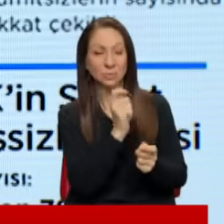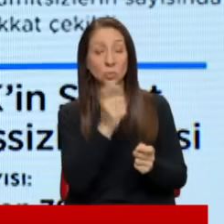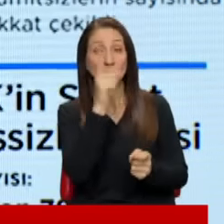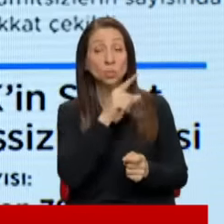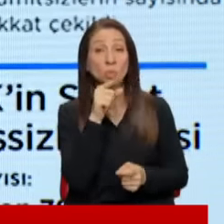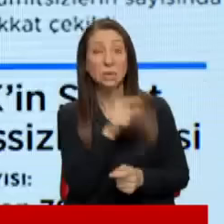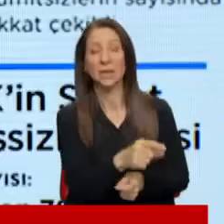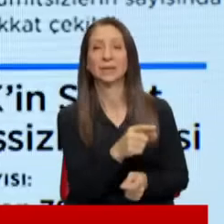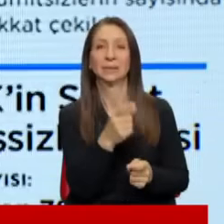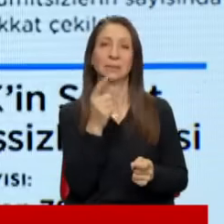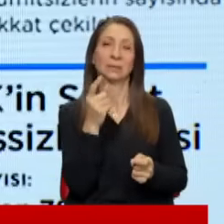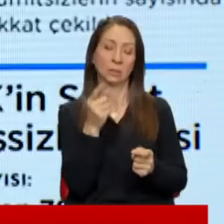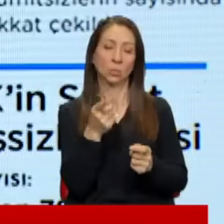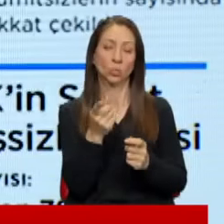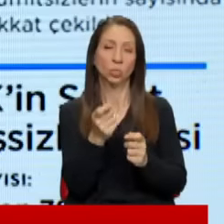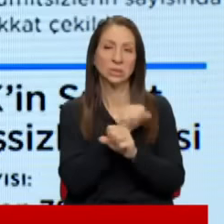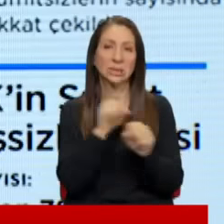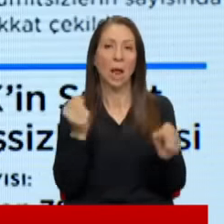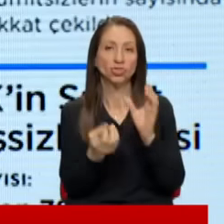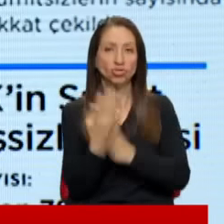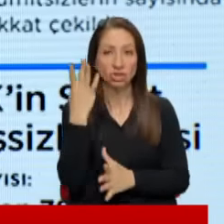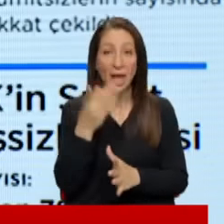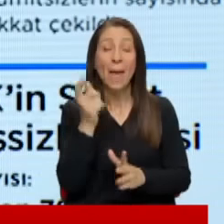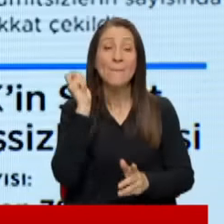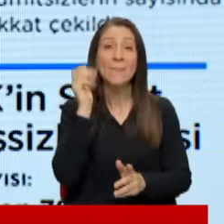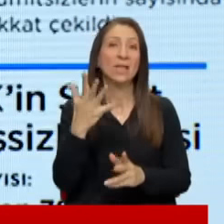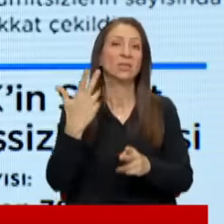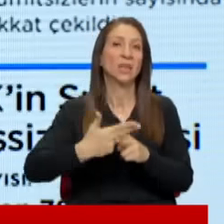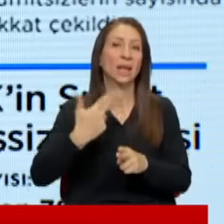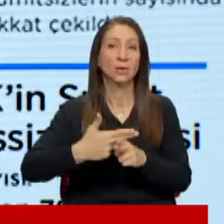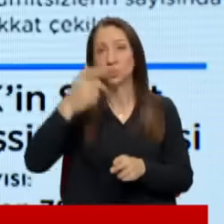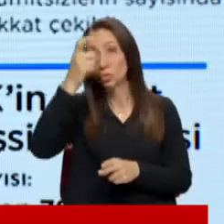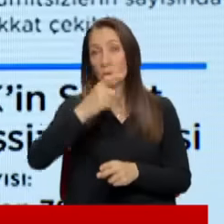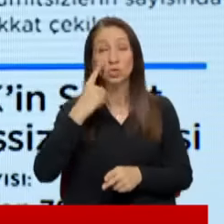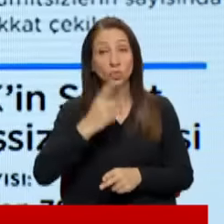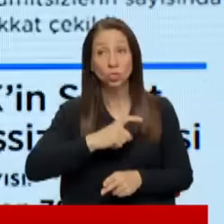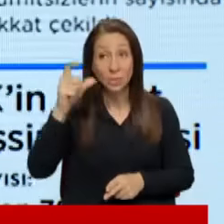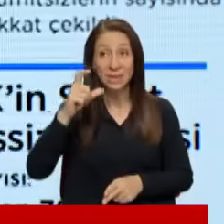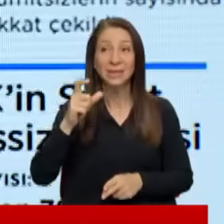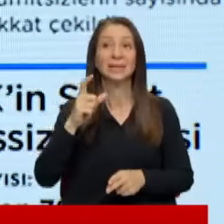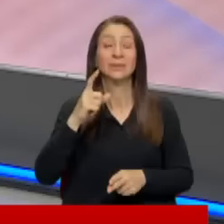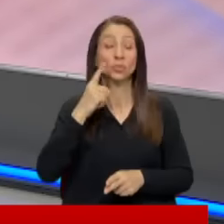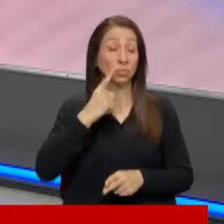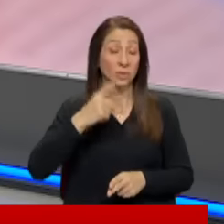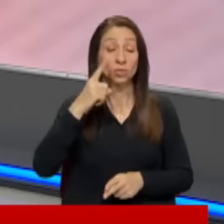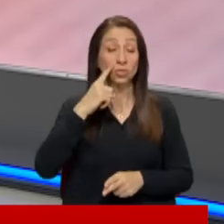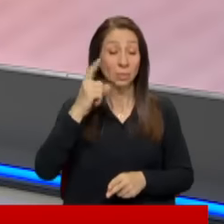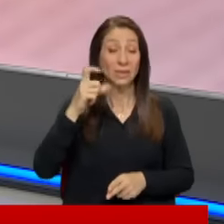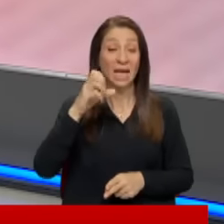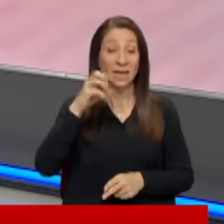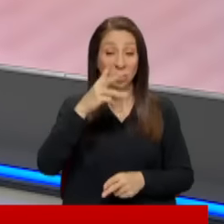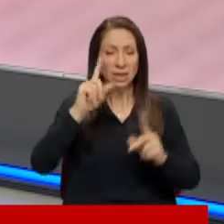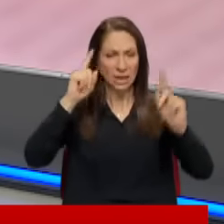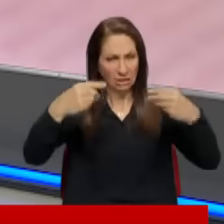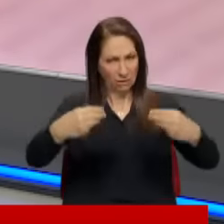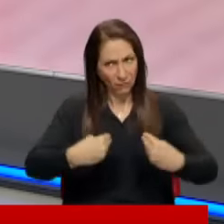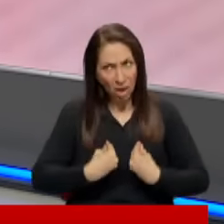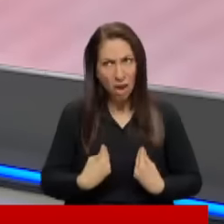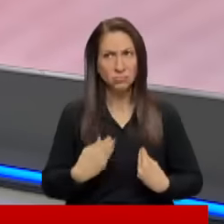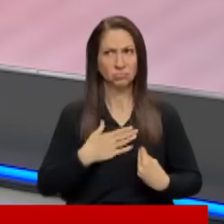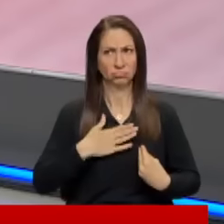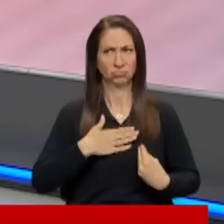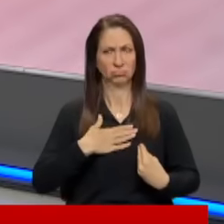ödemelerinden kaynaklandı ve bu en pahalı deney Türkiye Cumhuriyeti'nde. Cumhurbaşkanı Erdoğan bu kardeşinize yetkiyi verin